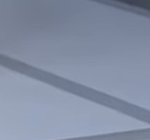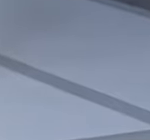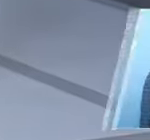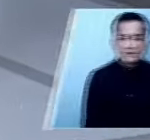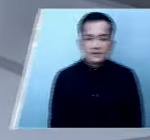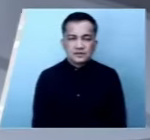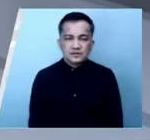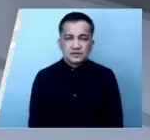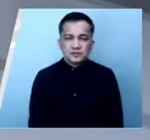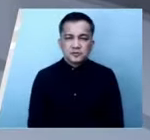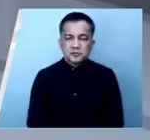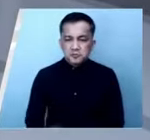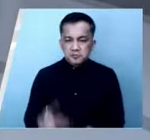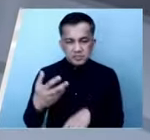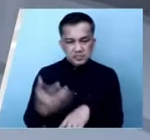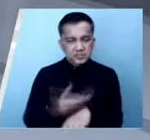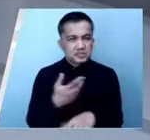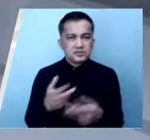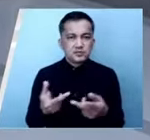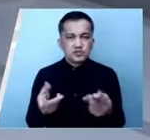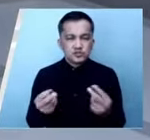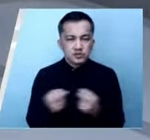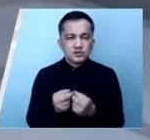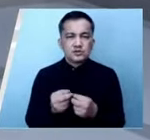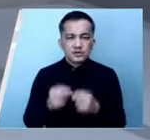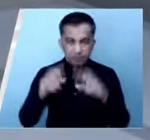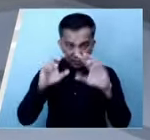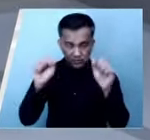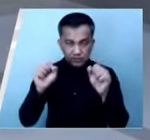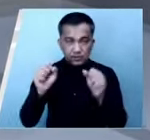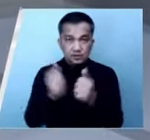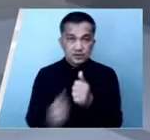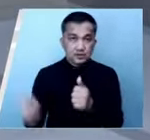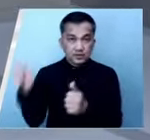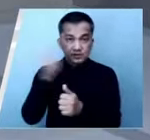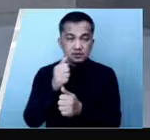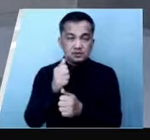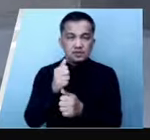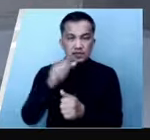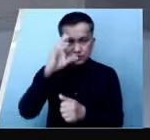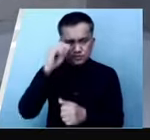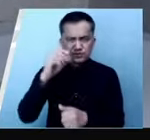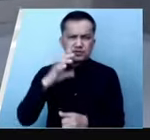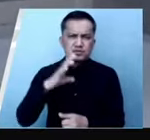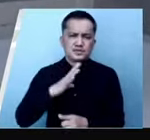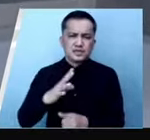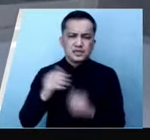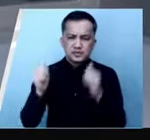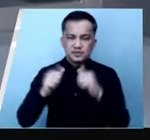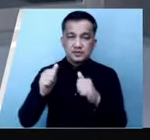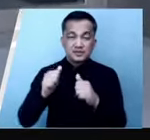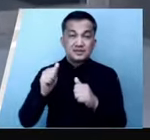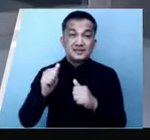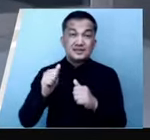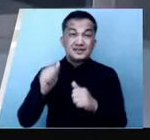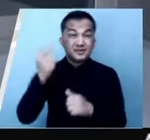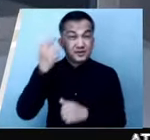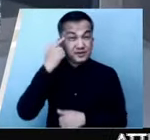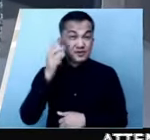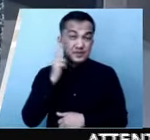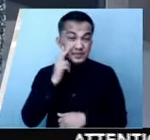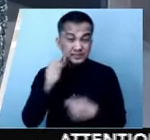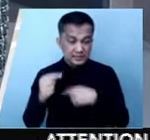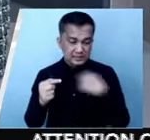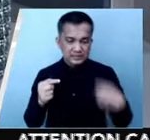Pagtataksil umano sa posisyon ng Pangulo bilang Commander-in-Chief, ang sinasabing gentleman's agreement ng Administrasyong Duterte sa China hinggil sa